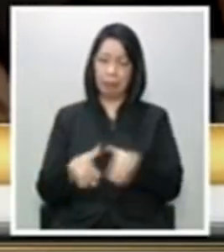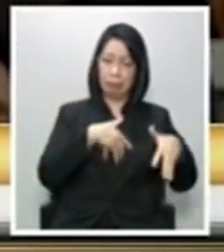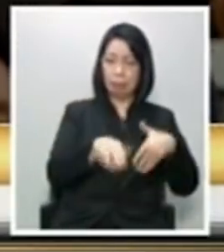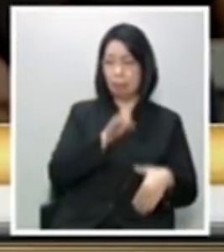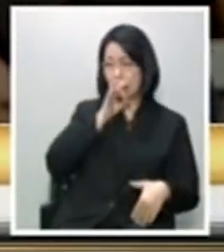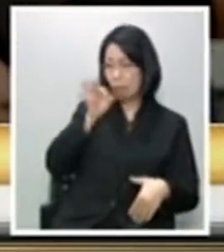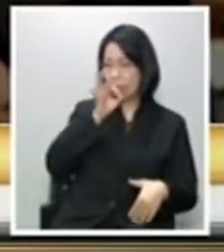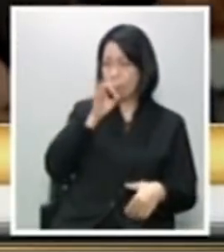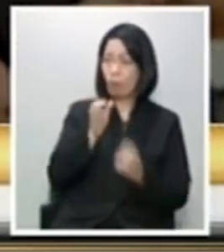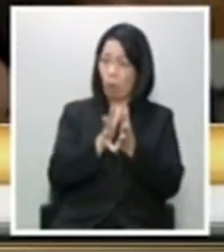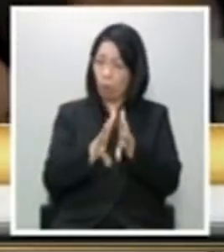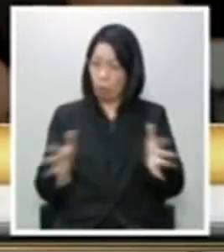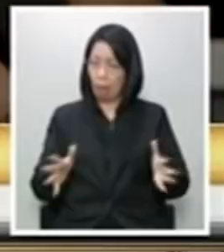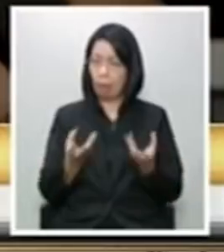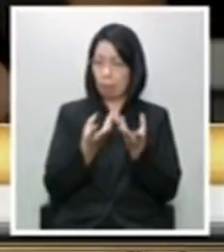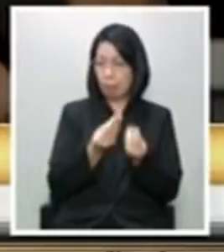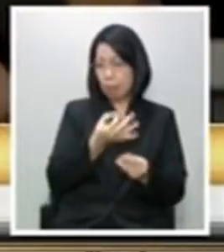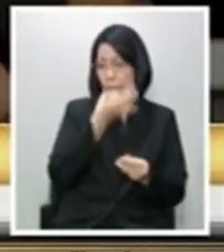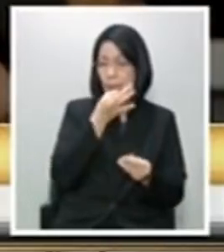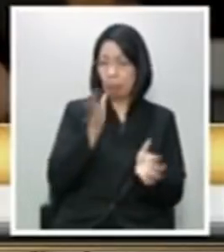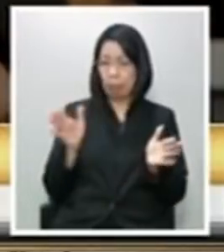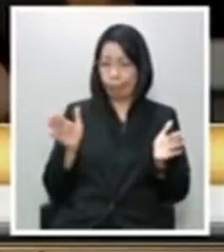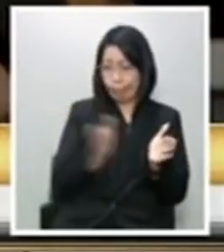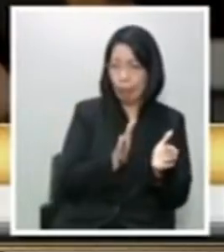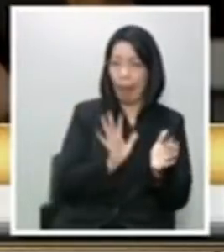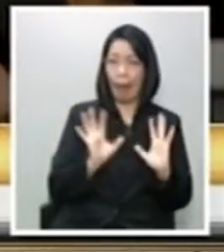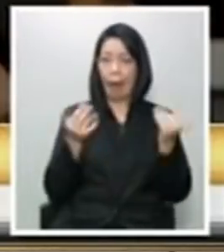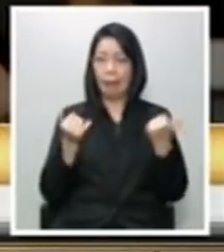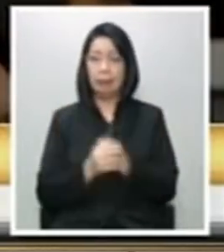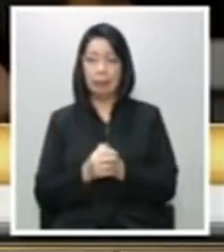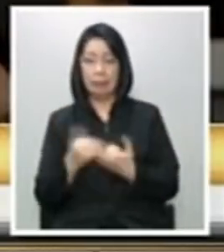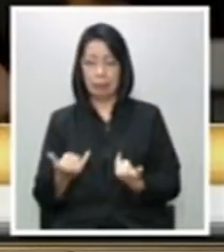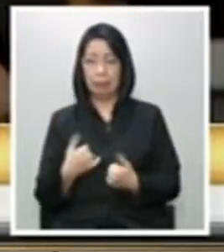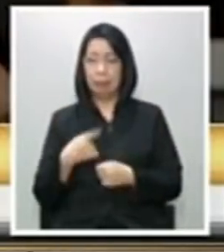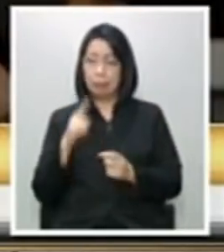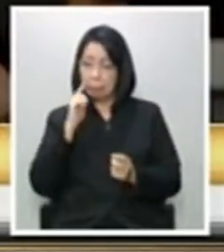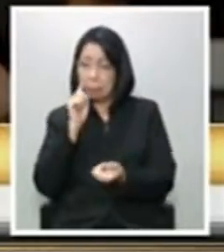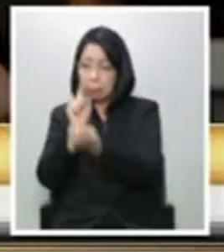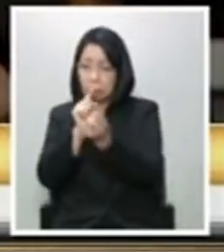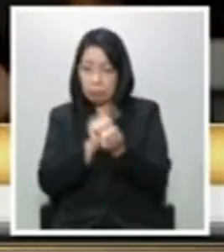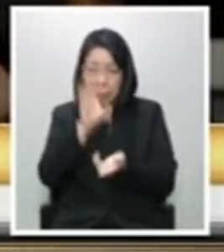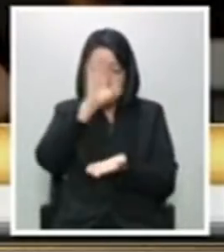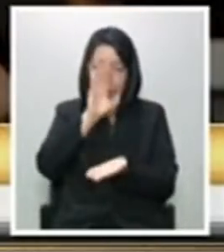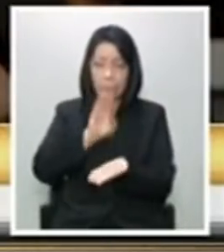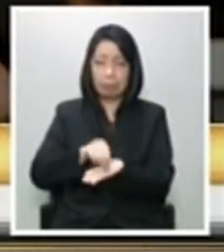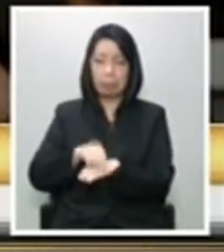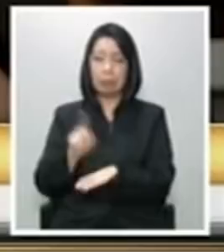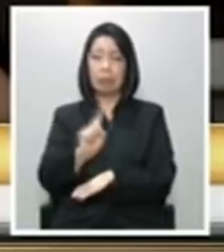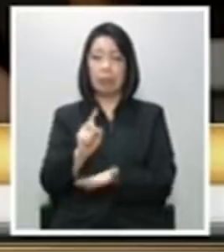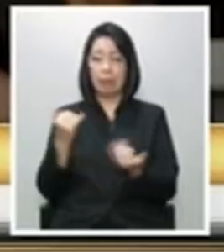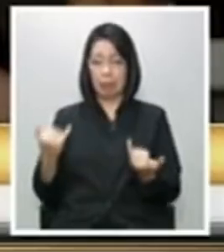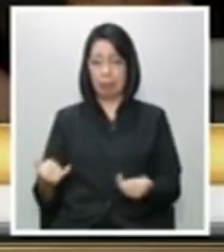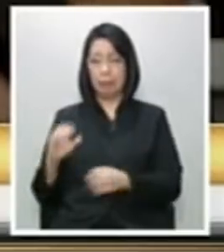ชาชนจำนวนมากเกี่ยวกับที่ดินทำกินของประชาชนข้อเท็จจริงปรากฏว่ามาตรฐานการดำเนินคดีของการ